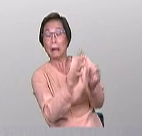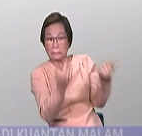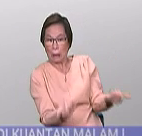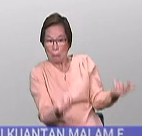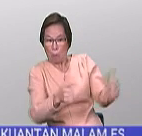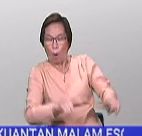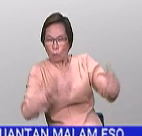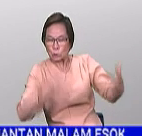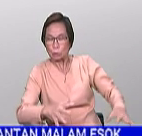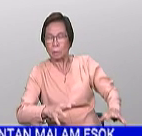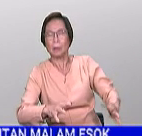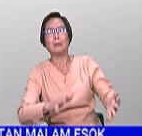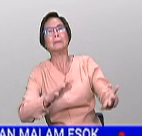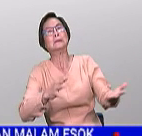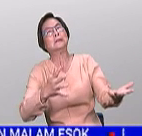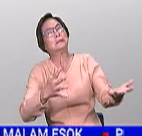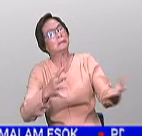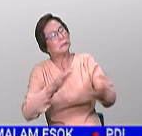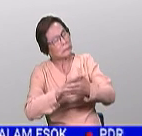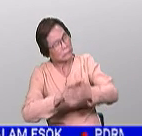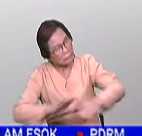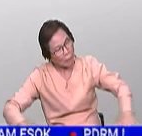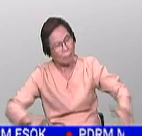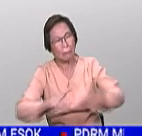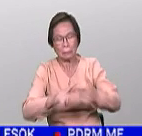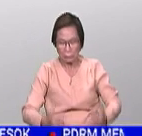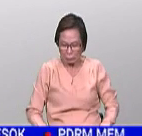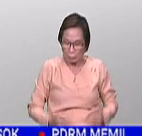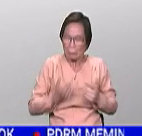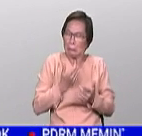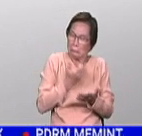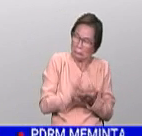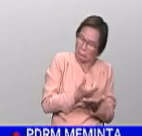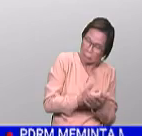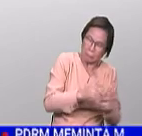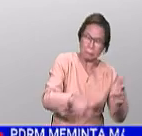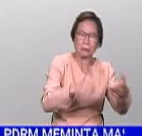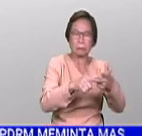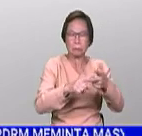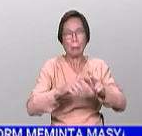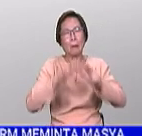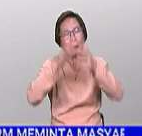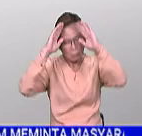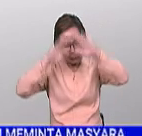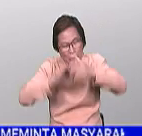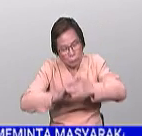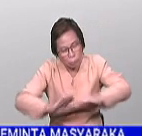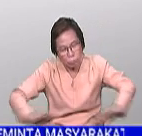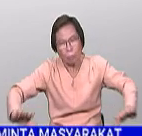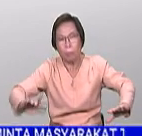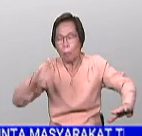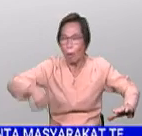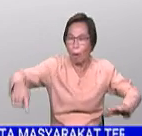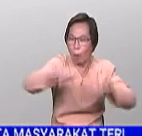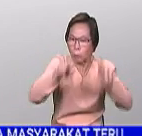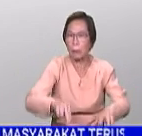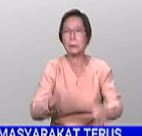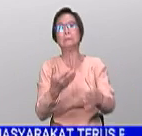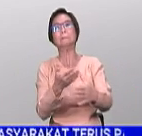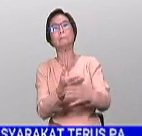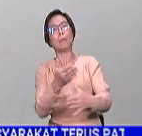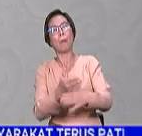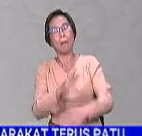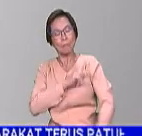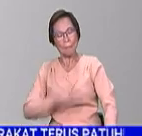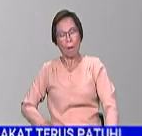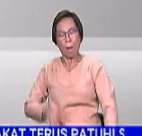sedang berlaku telah menyebabkan keselamatan kehidupan ekonomi dan ketentraman awam terancam seri Paduka Baginda